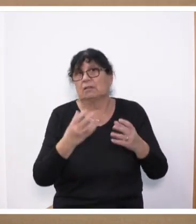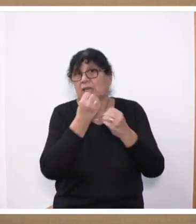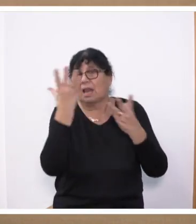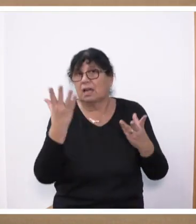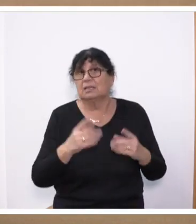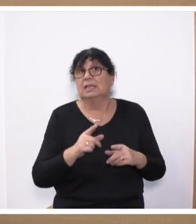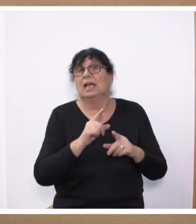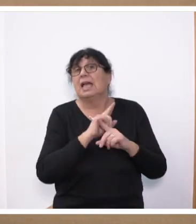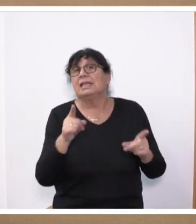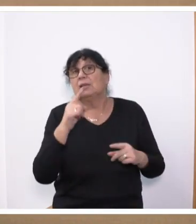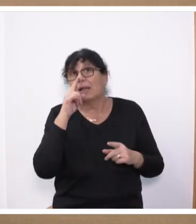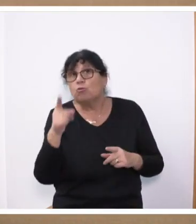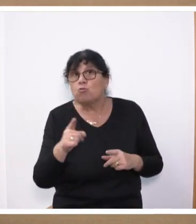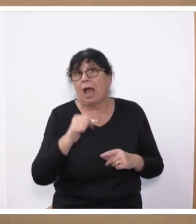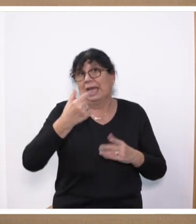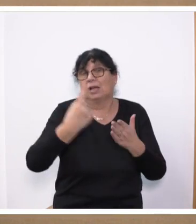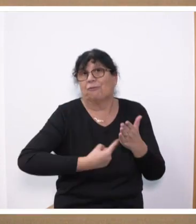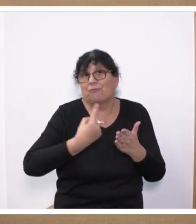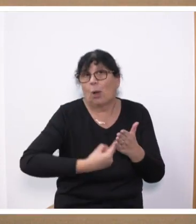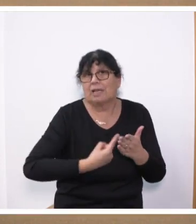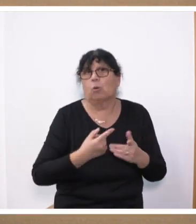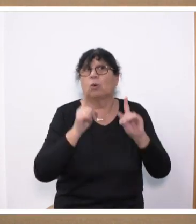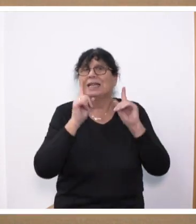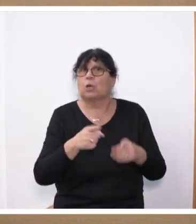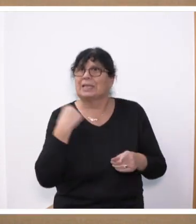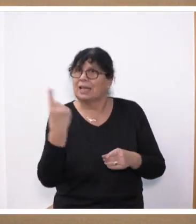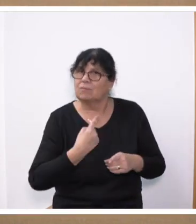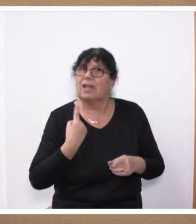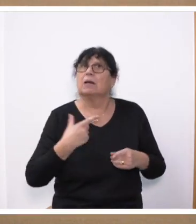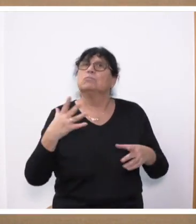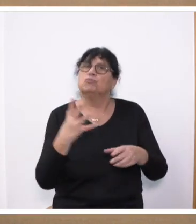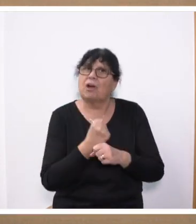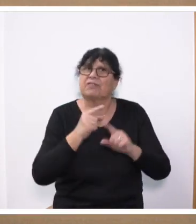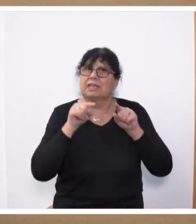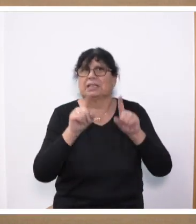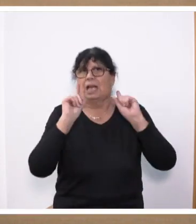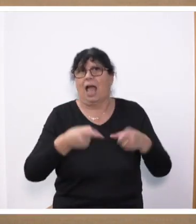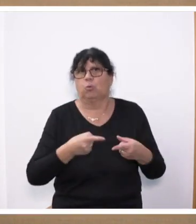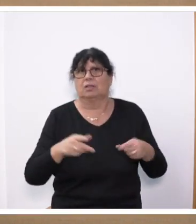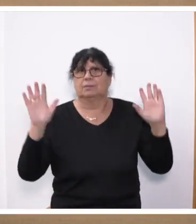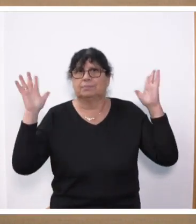ist nicht mehr bloß eine Forderung, sondern uns wird das auch gelingen, liebe Kolleginnen und Kollegen.